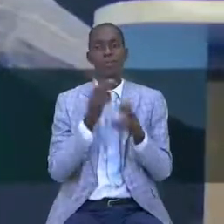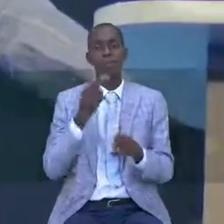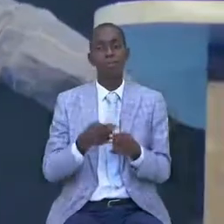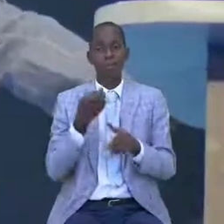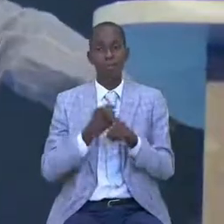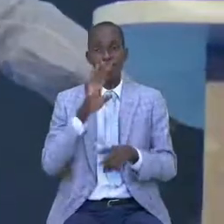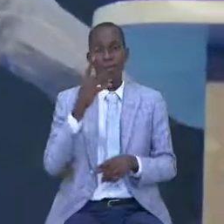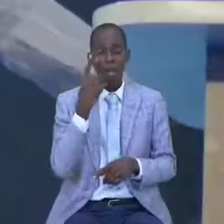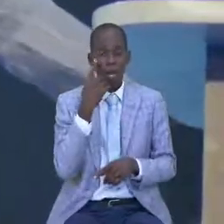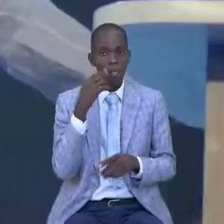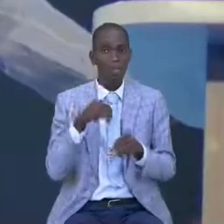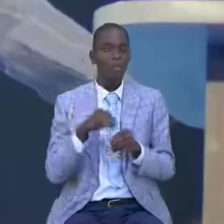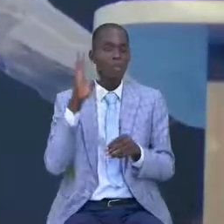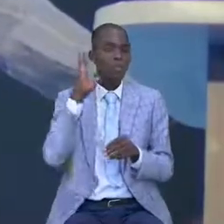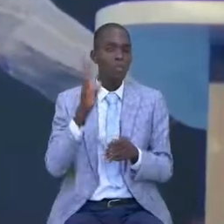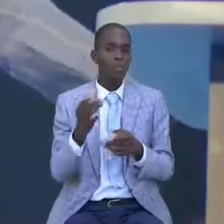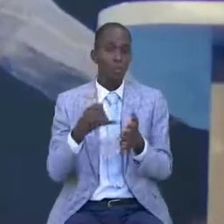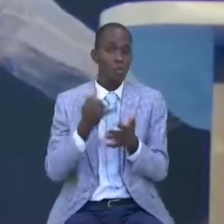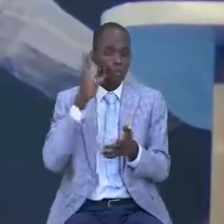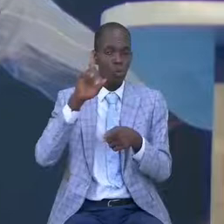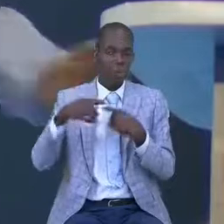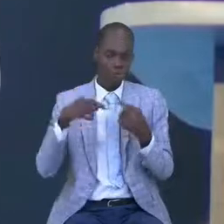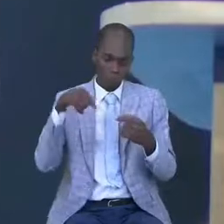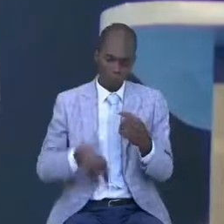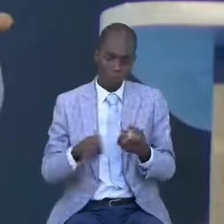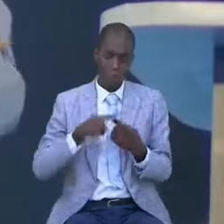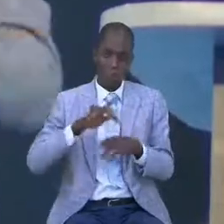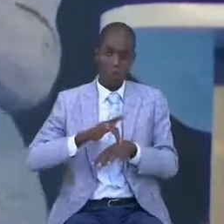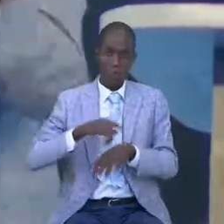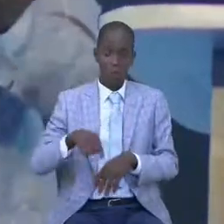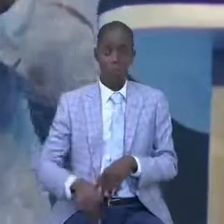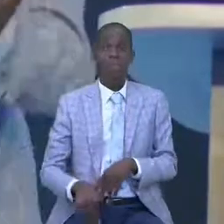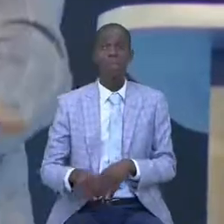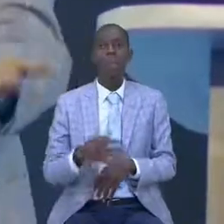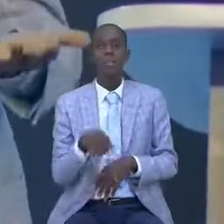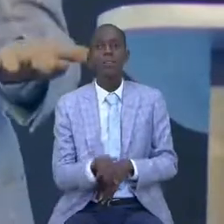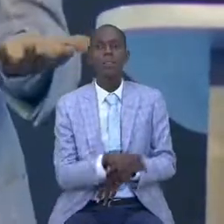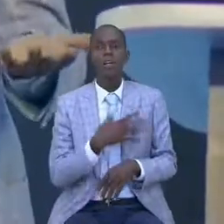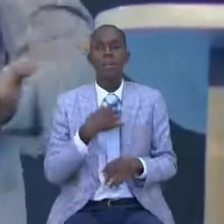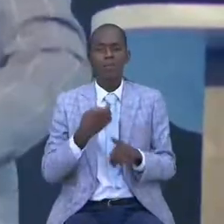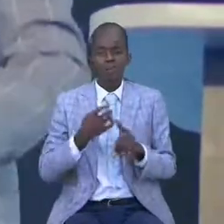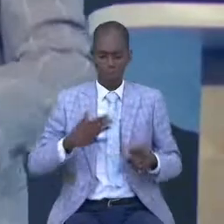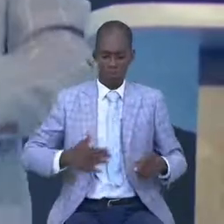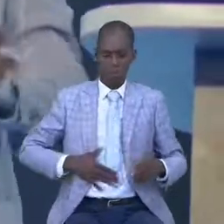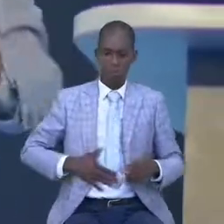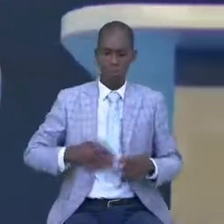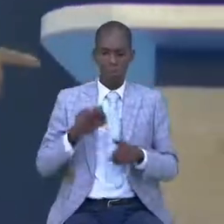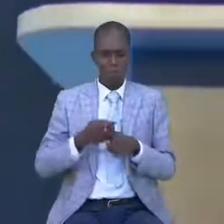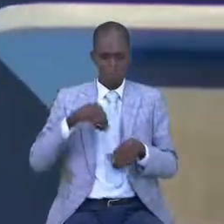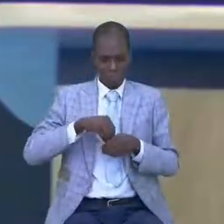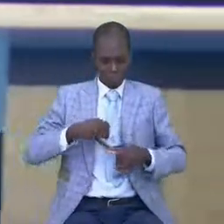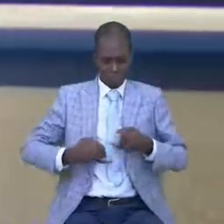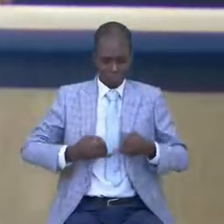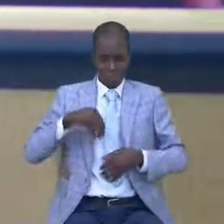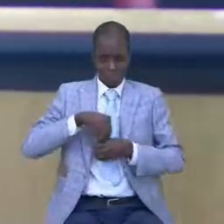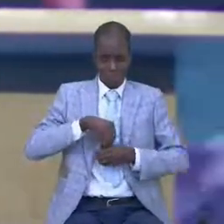tête et vont aller sous la plante de vos pieds, de vos yeux. Les maladies iront sous la plante